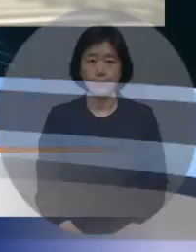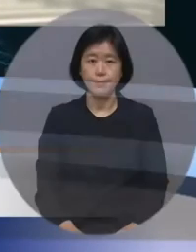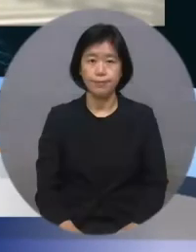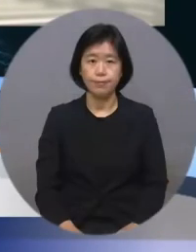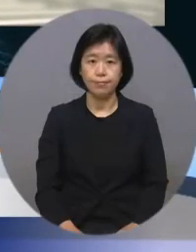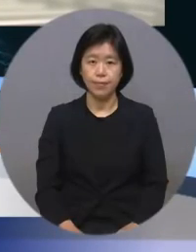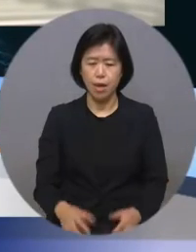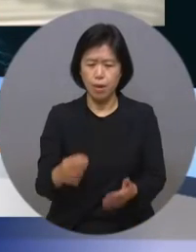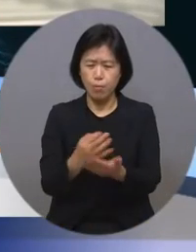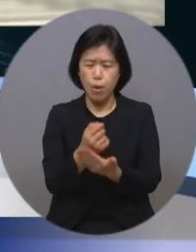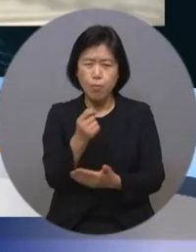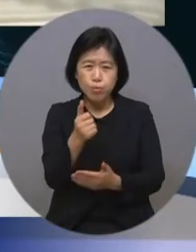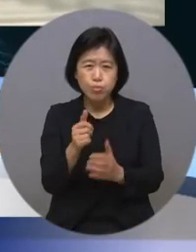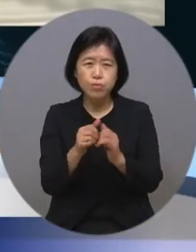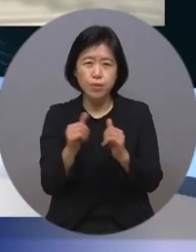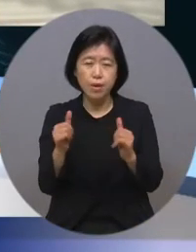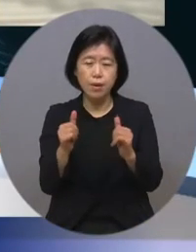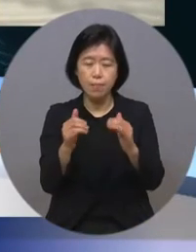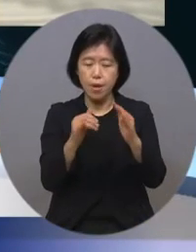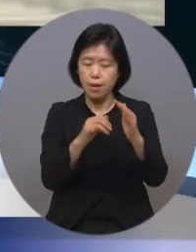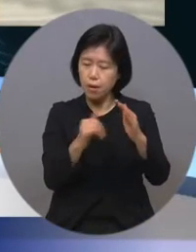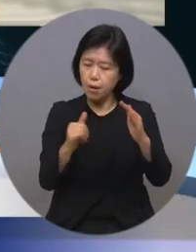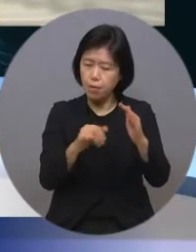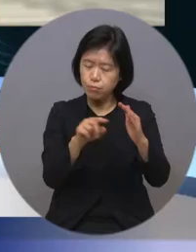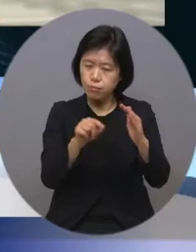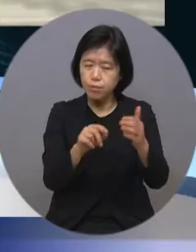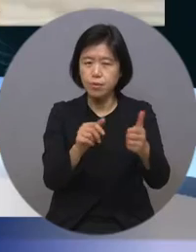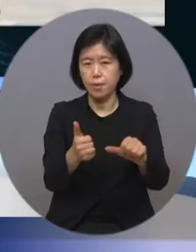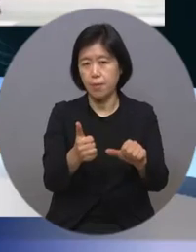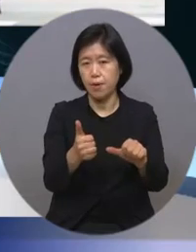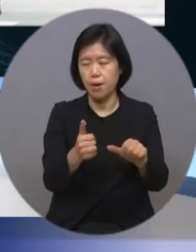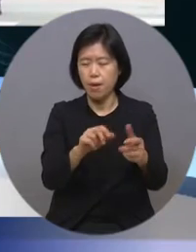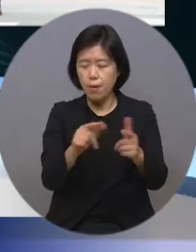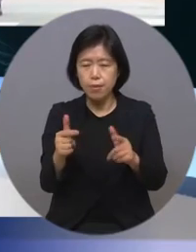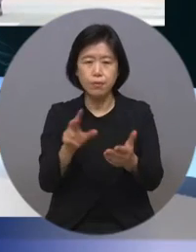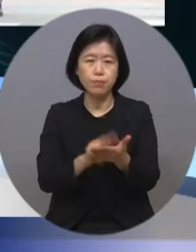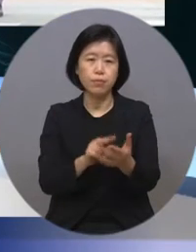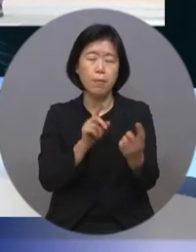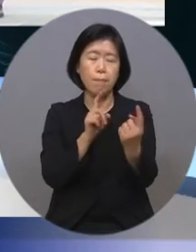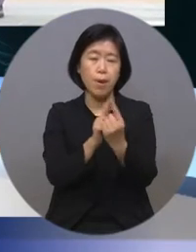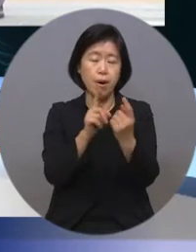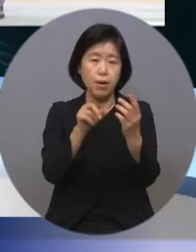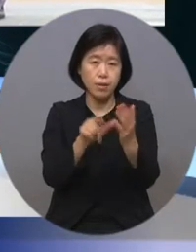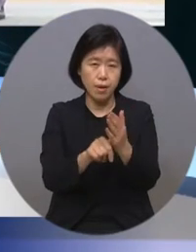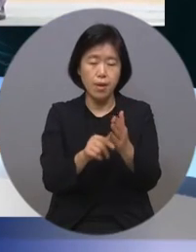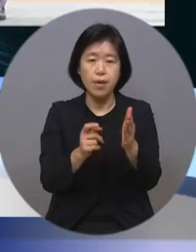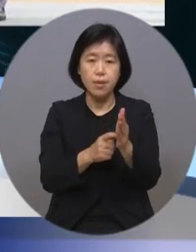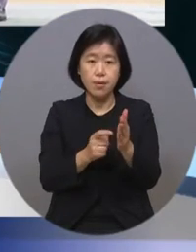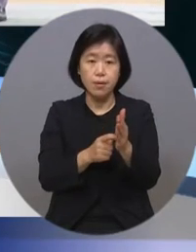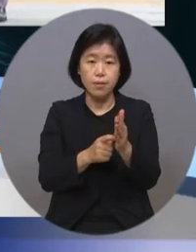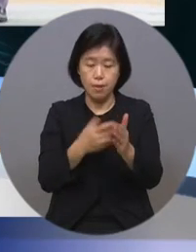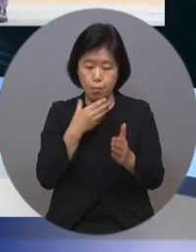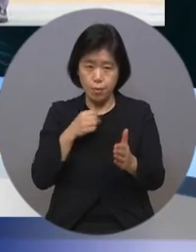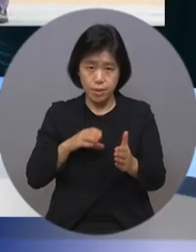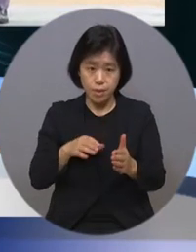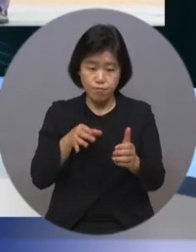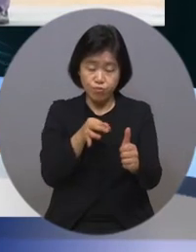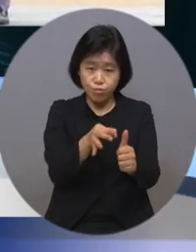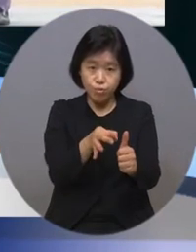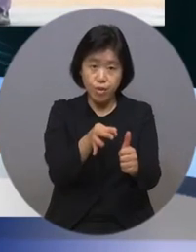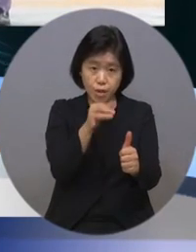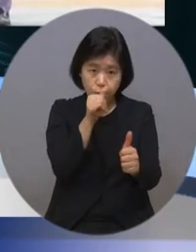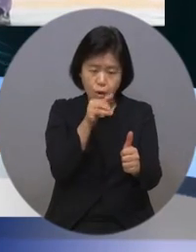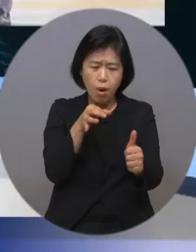저소득층이 가족의 사망 등으로 예상치 못한 위기 상황에 직면할 때 지원하는 긴급 복지지원 부정수급 적발